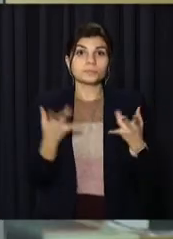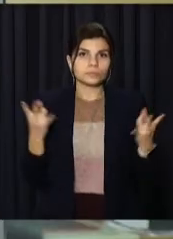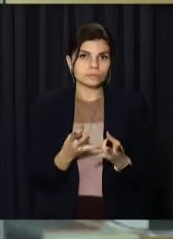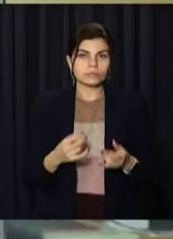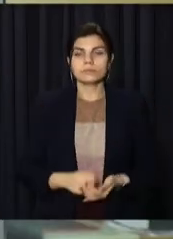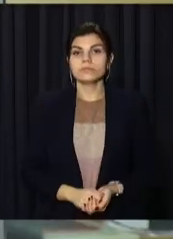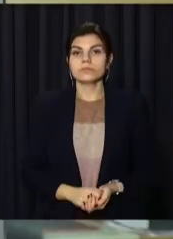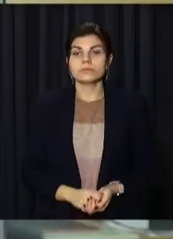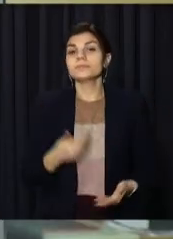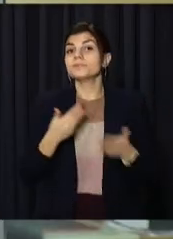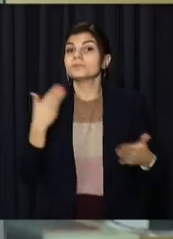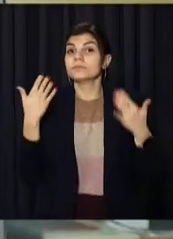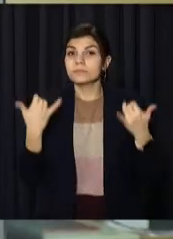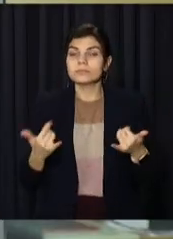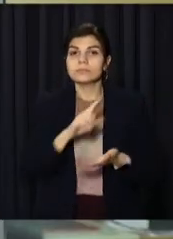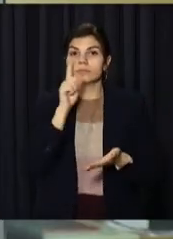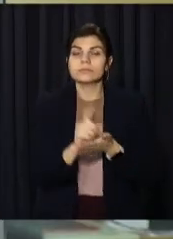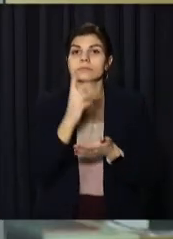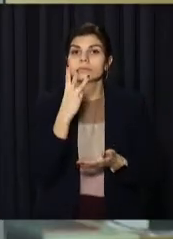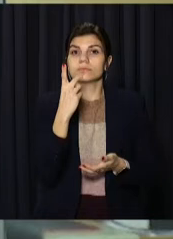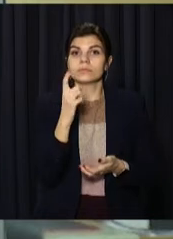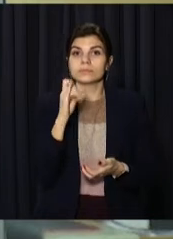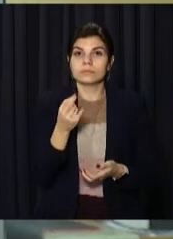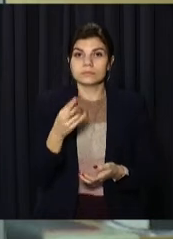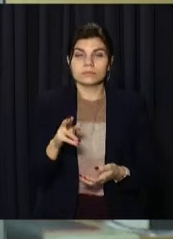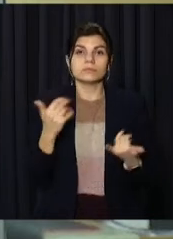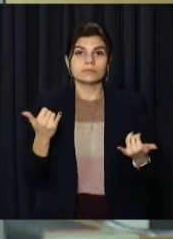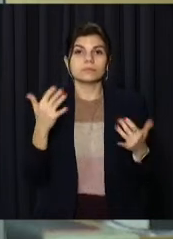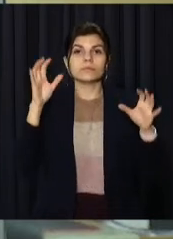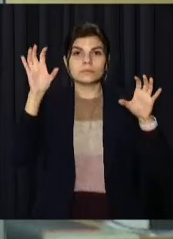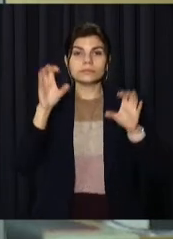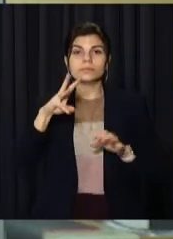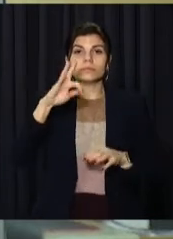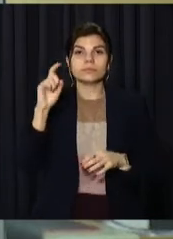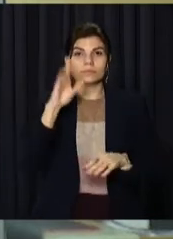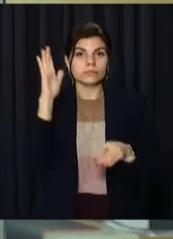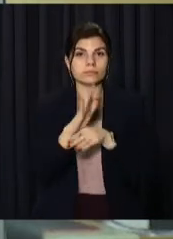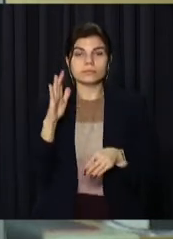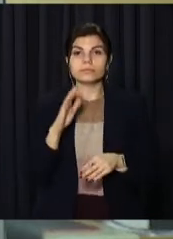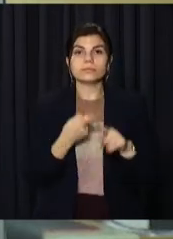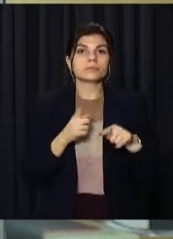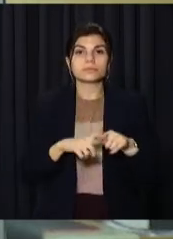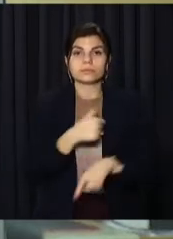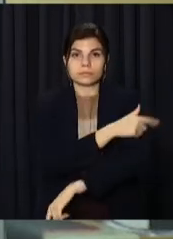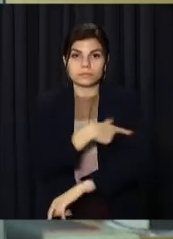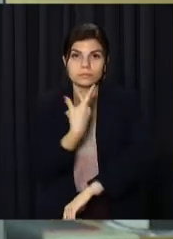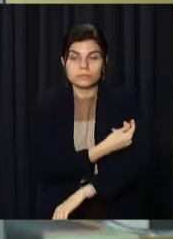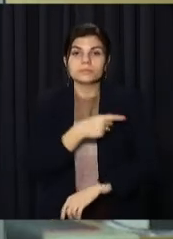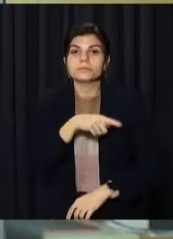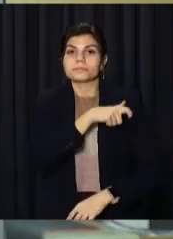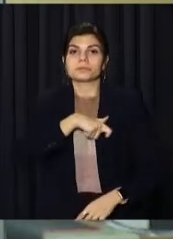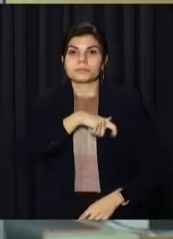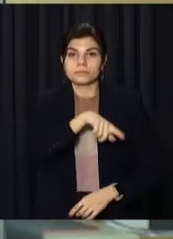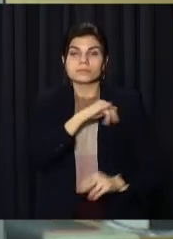Від сьогодні обов'язково. 31 січня набув чинності наказ МОЗ про обов'язкове щеплення медиків, чиновників